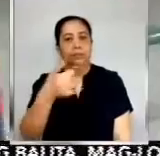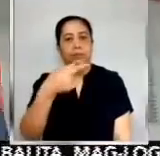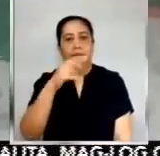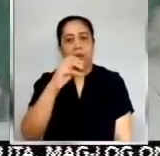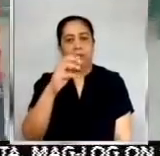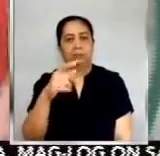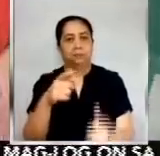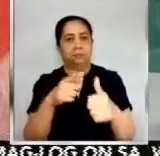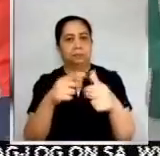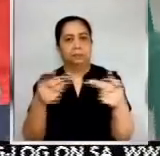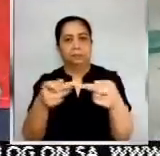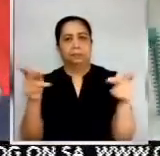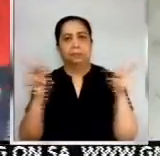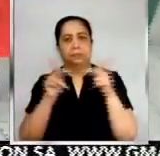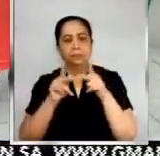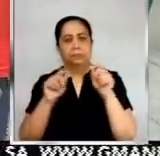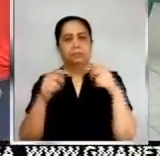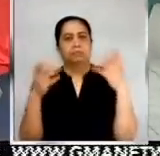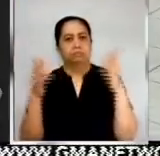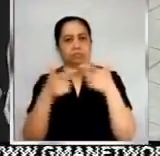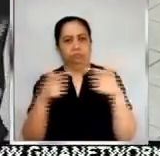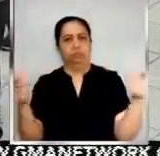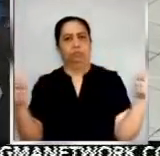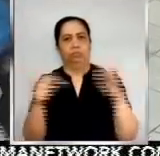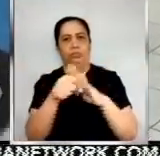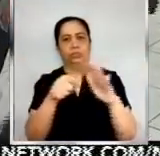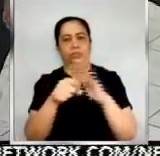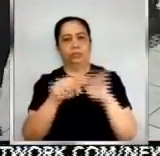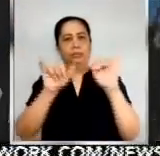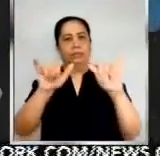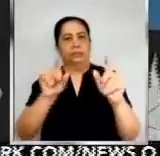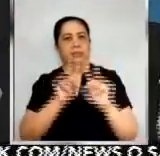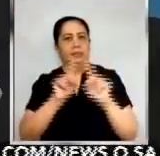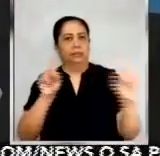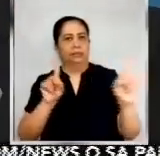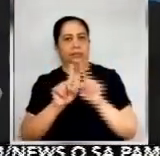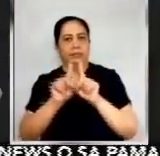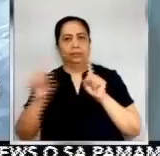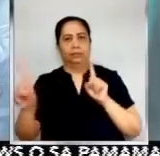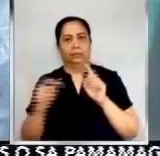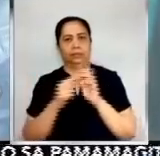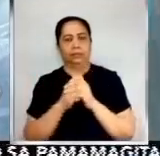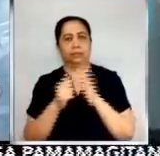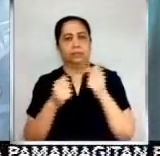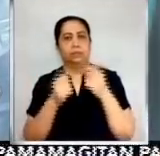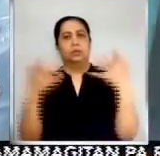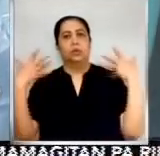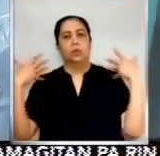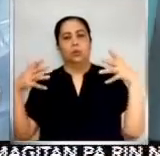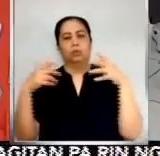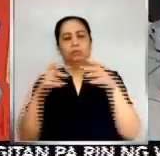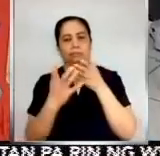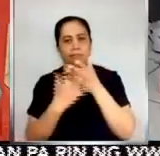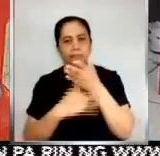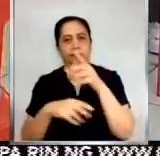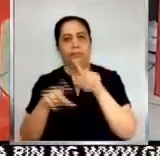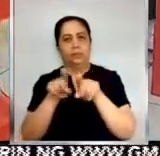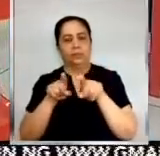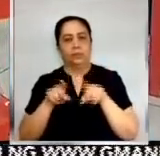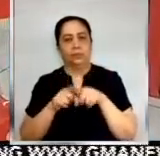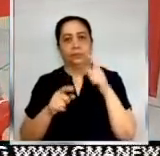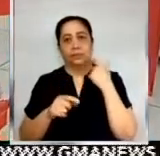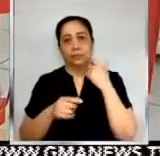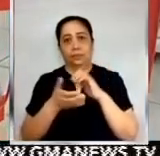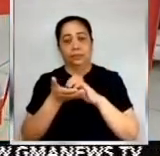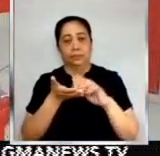site. Maluwag daw kasi ito kaya madaling mapanatili ang physical distancing at tagusan din ang hangin. Sa simulation kanina, aktwal nilang sinubukan